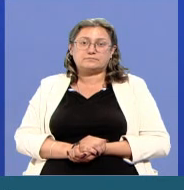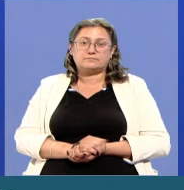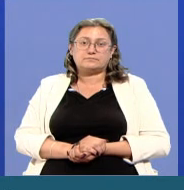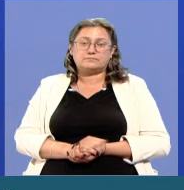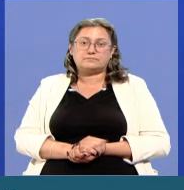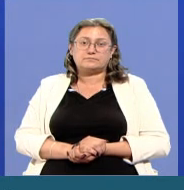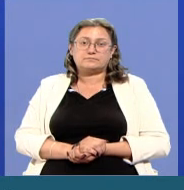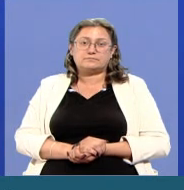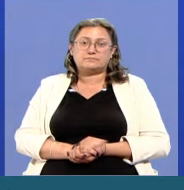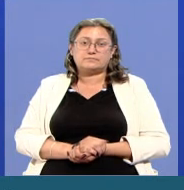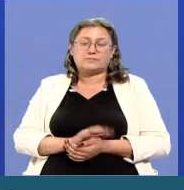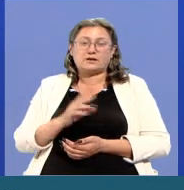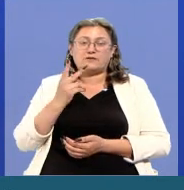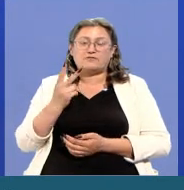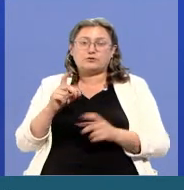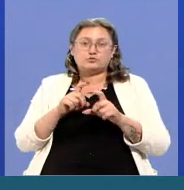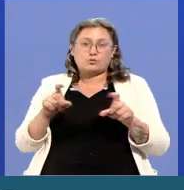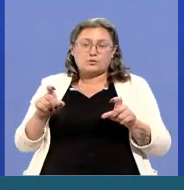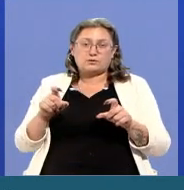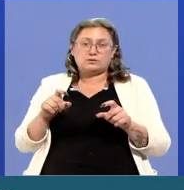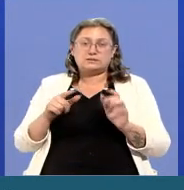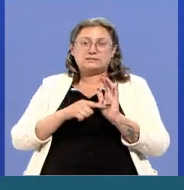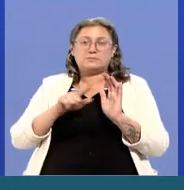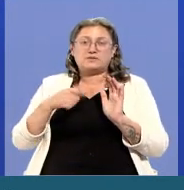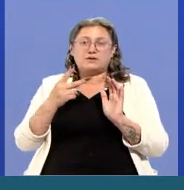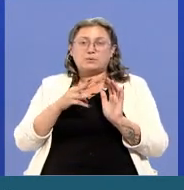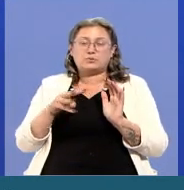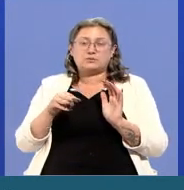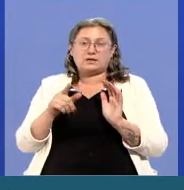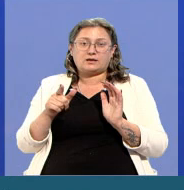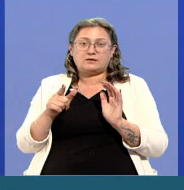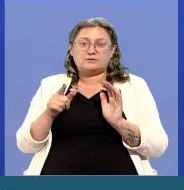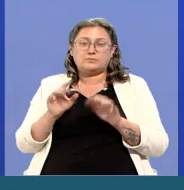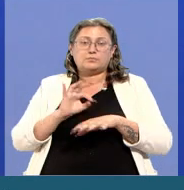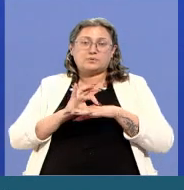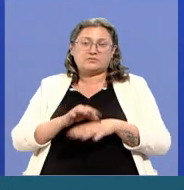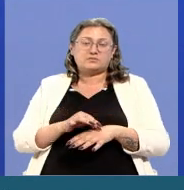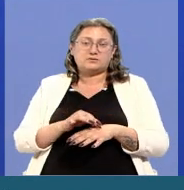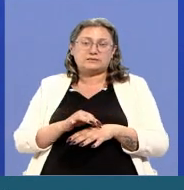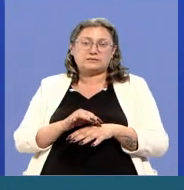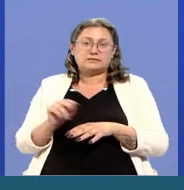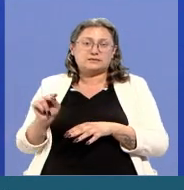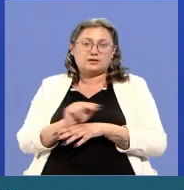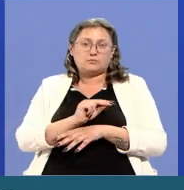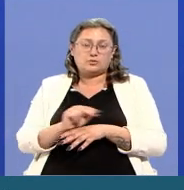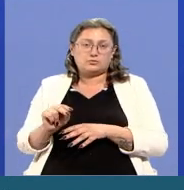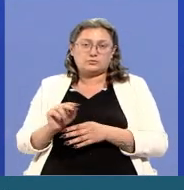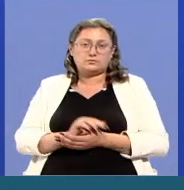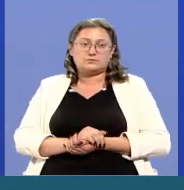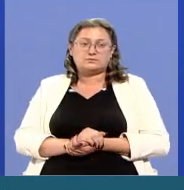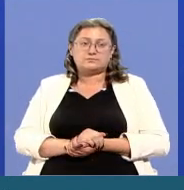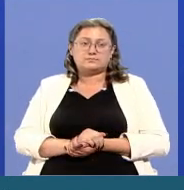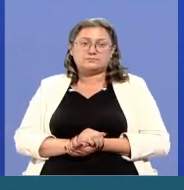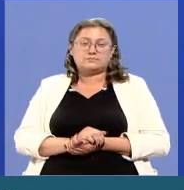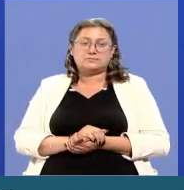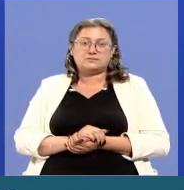пайдалануға беріледі. Нақты көлем индексі 101,2%. Құрылыс монтаждау жұмыстары өткен жылдың сәйкес кезеңімен